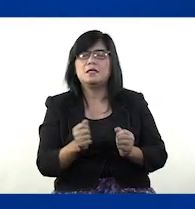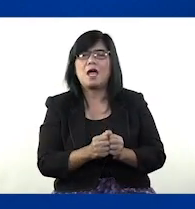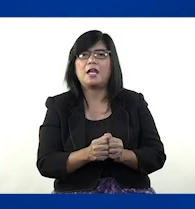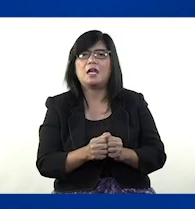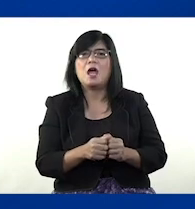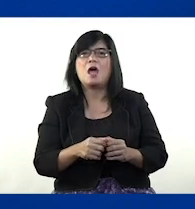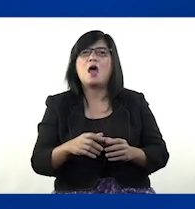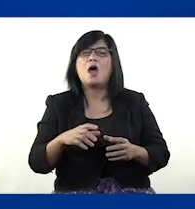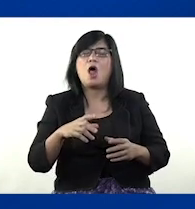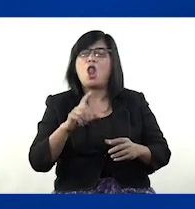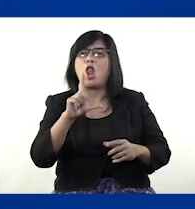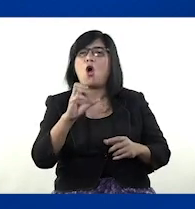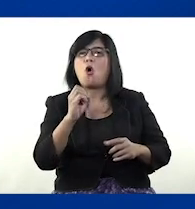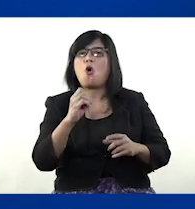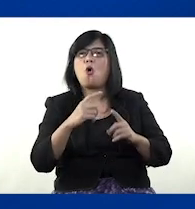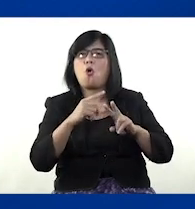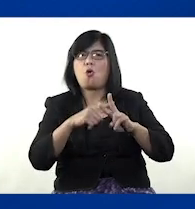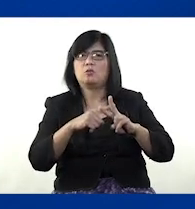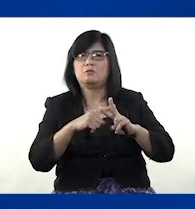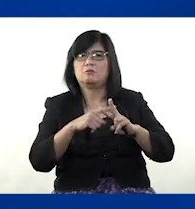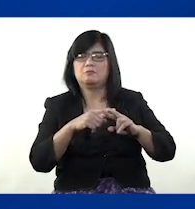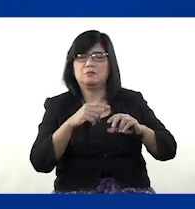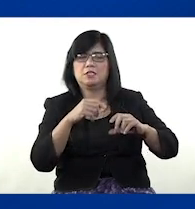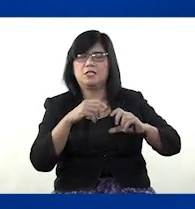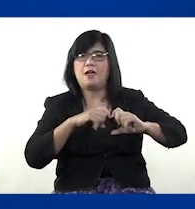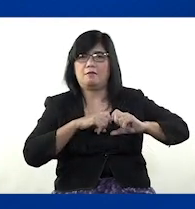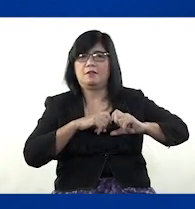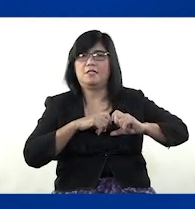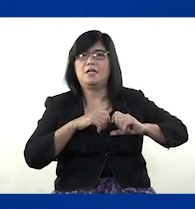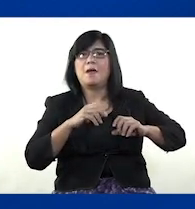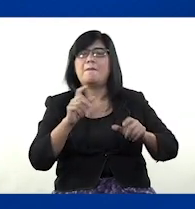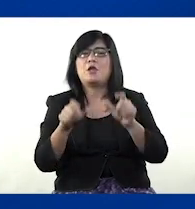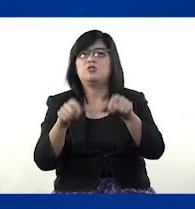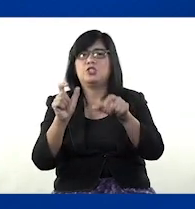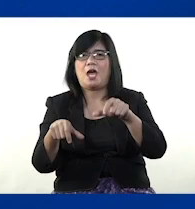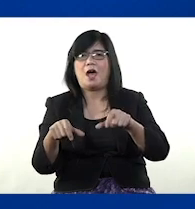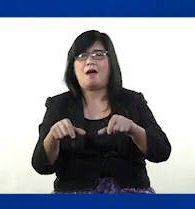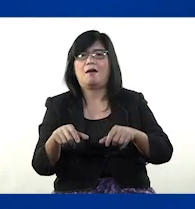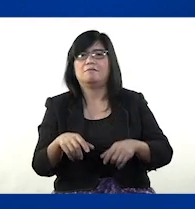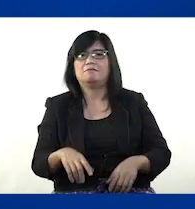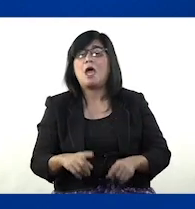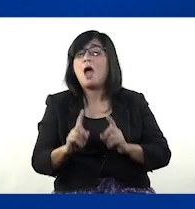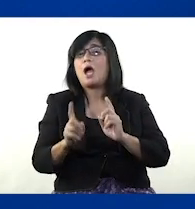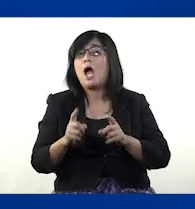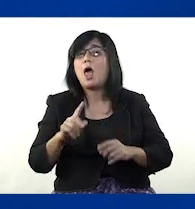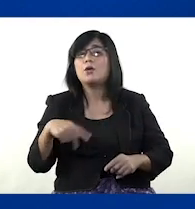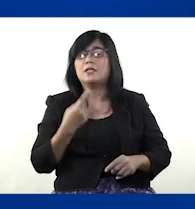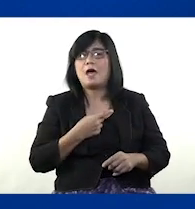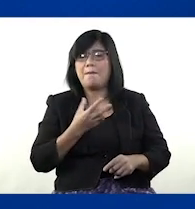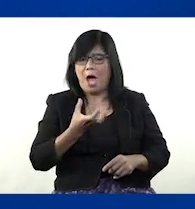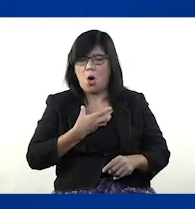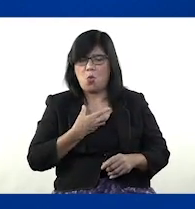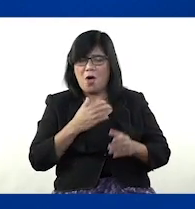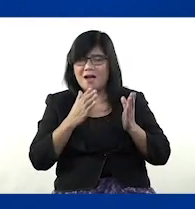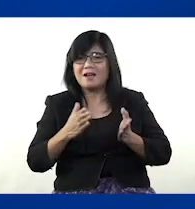itu di dalam hati manusia awan Hai kalau saya mau tahu hendak Tuhan Saya mau